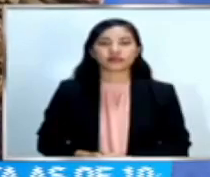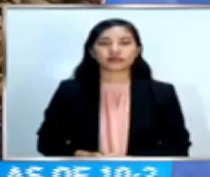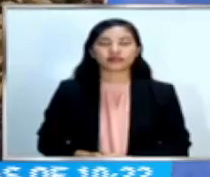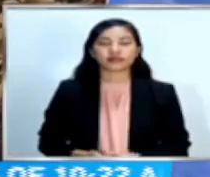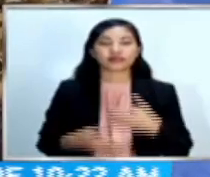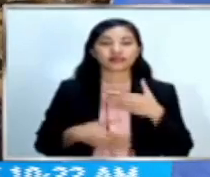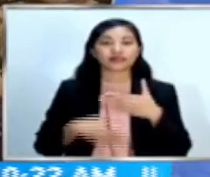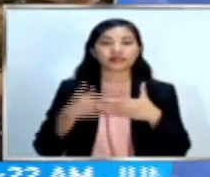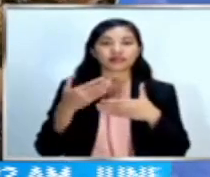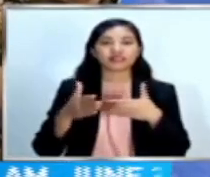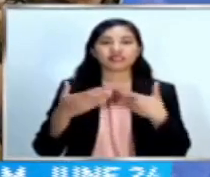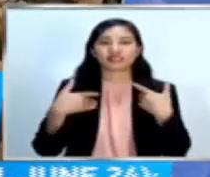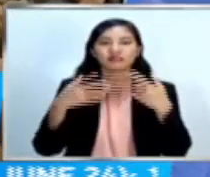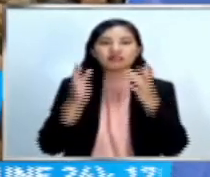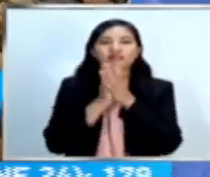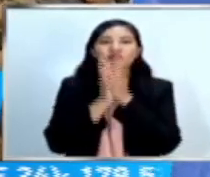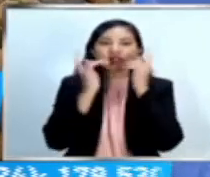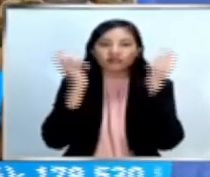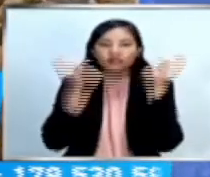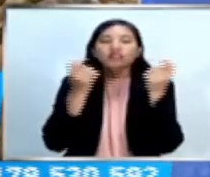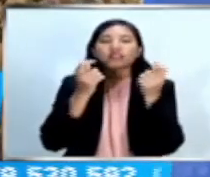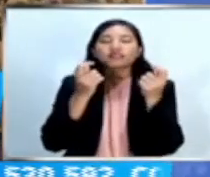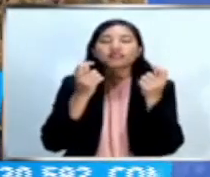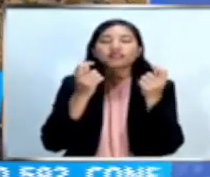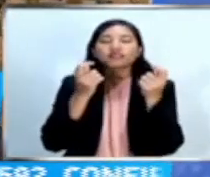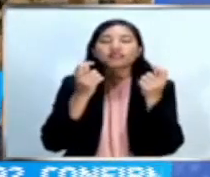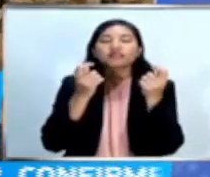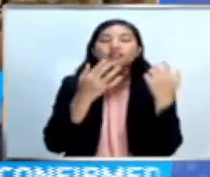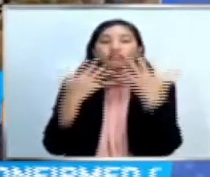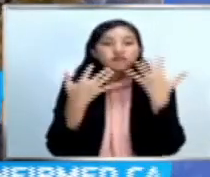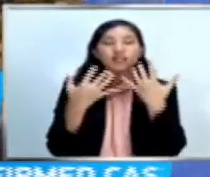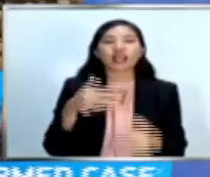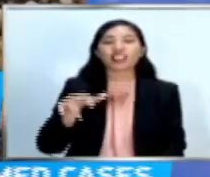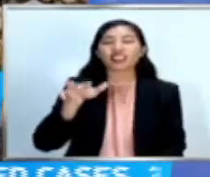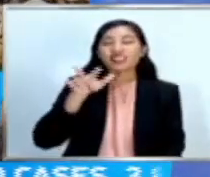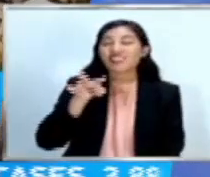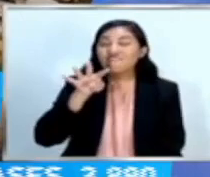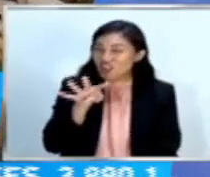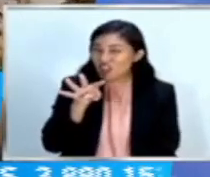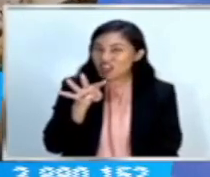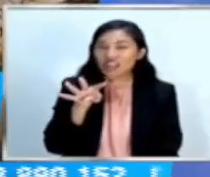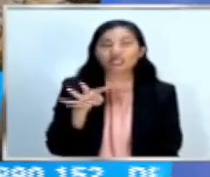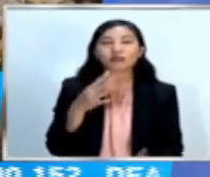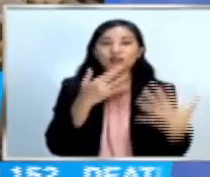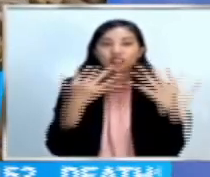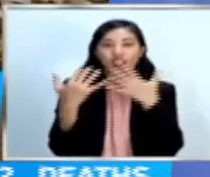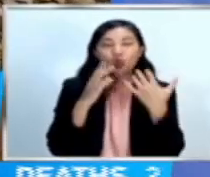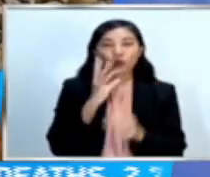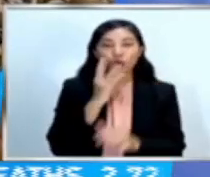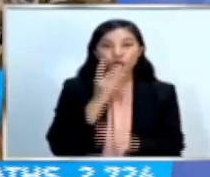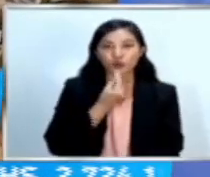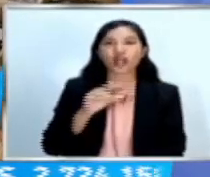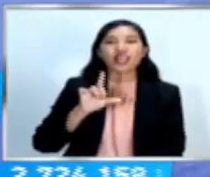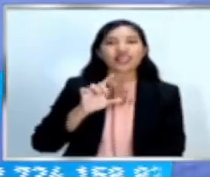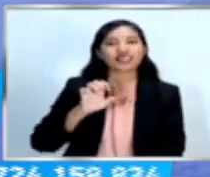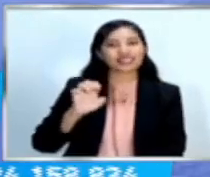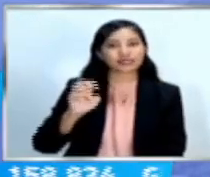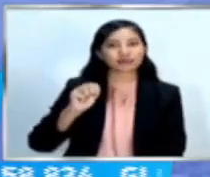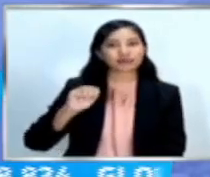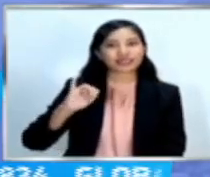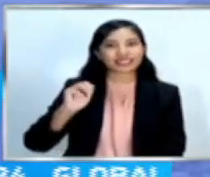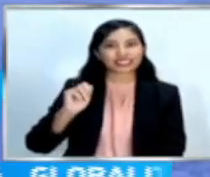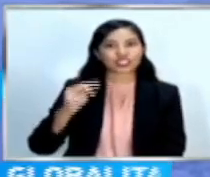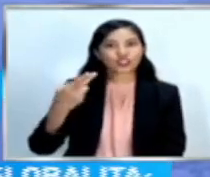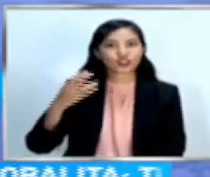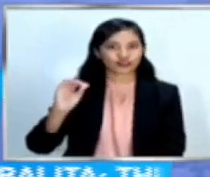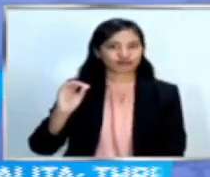Nag-celebrate ng kanyang 34th birthday si Voice Over Flower star Lee Min Ho. Marami ang regalong natanggap niya mula sa fans. Tila hindi